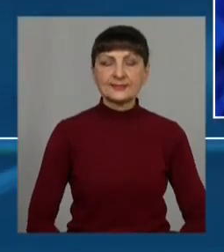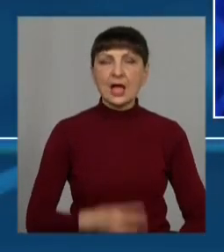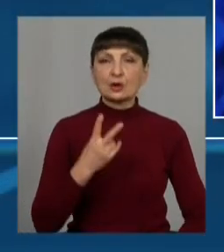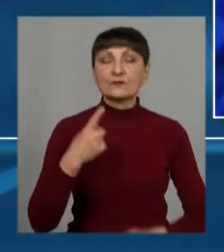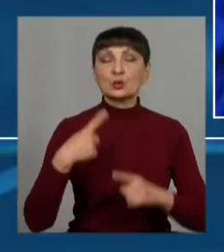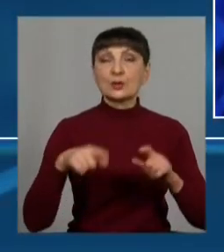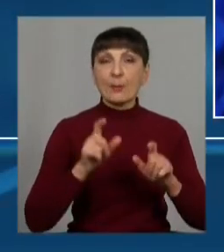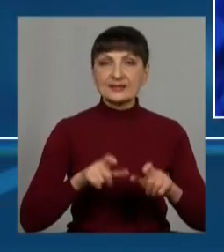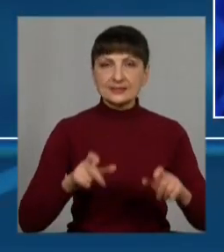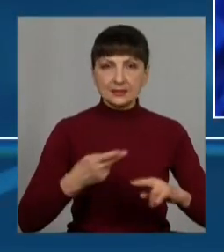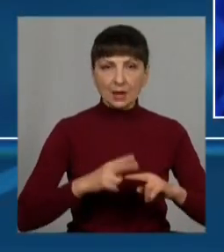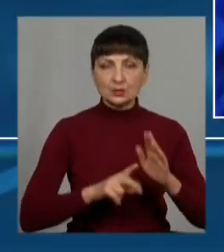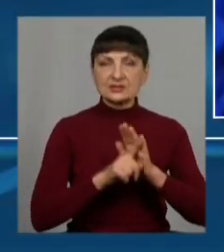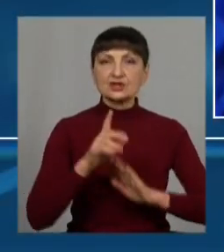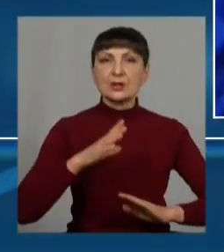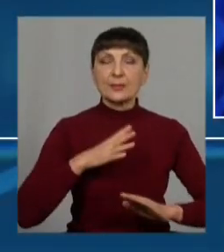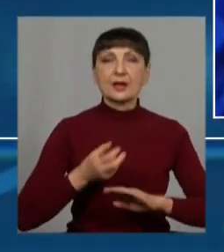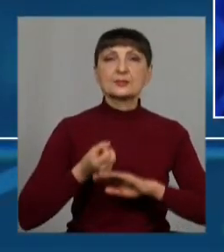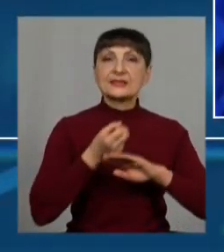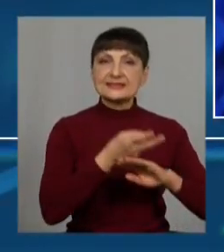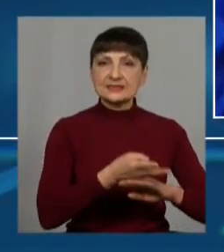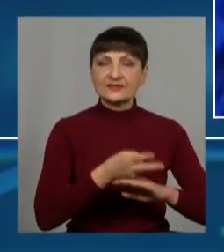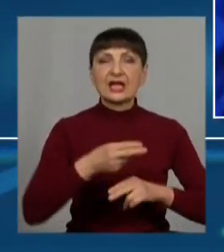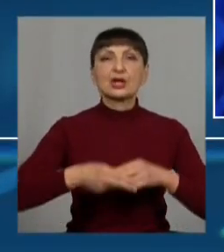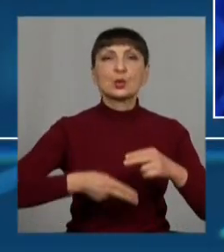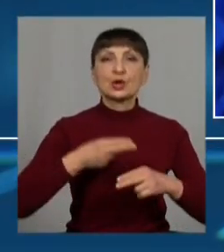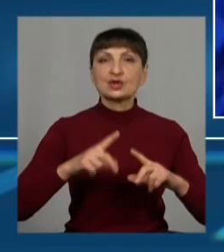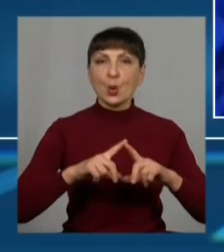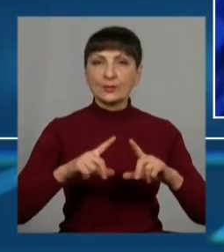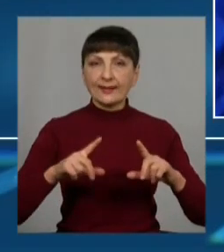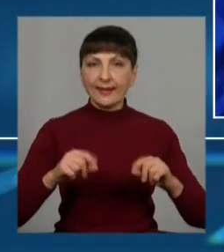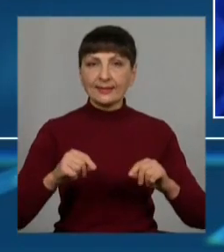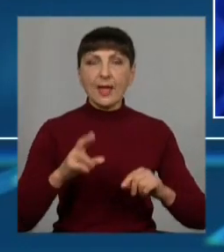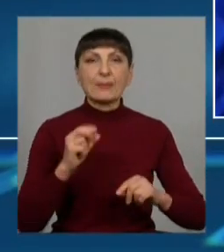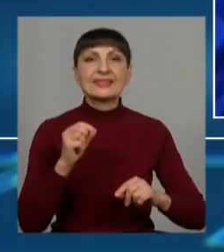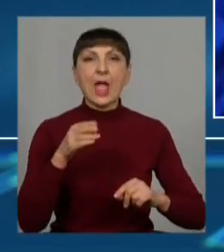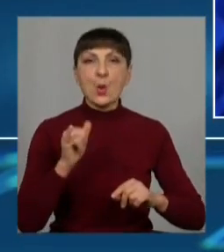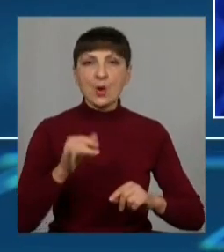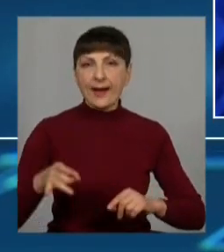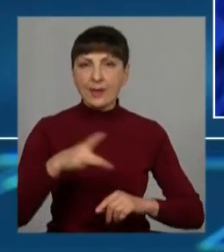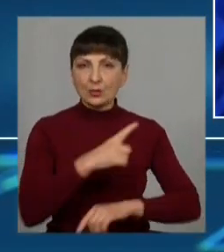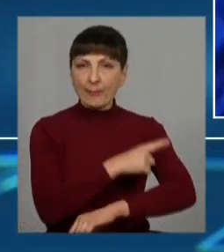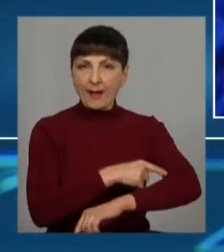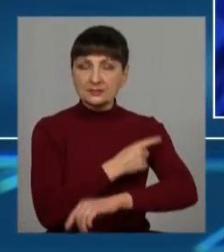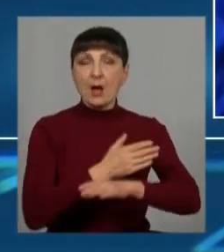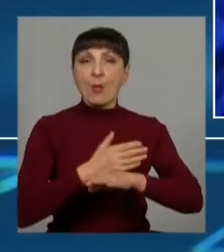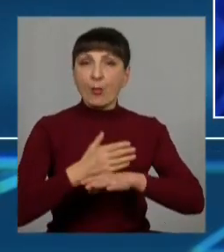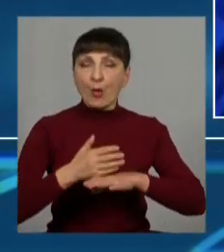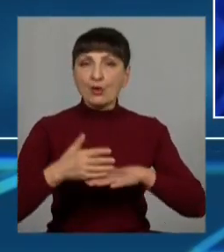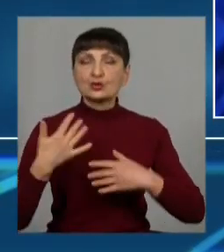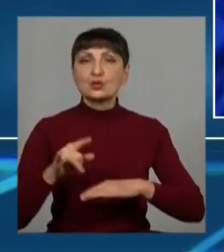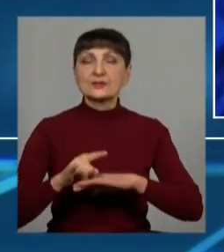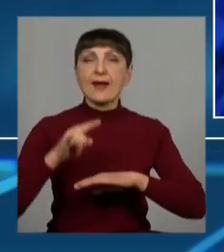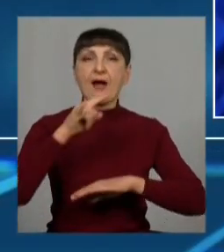пациентов которые сначала были госпитализированы хирургическое отделение бине узкой районной больницы позже доставлены на